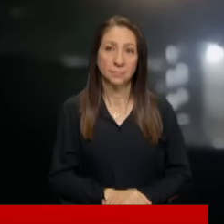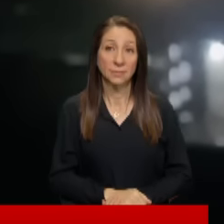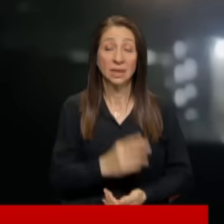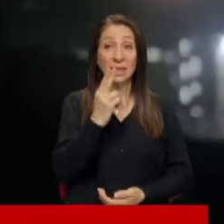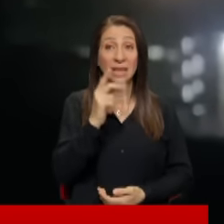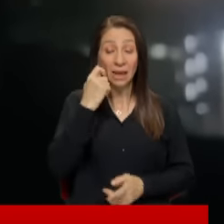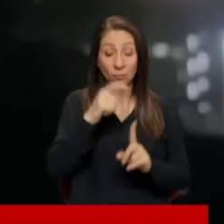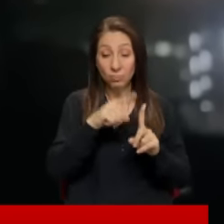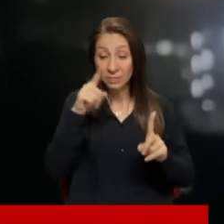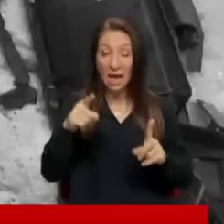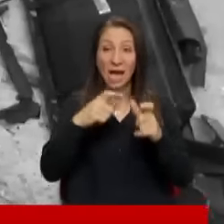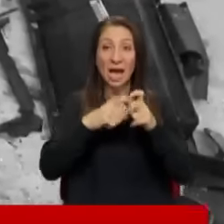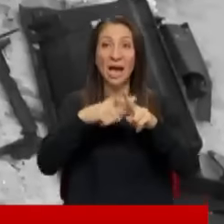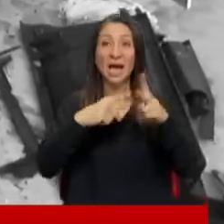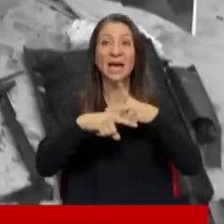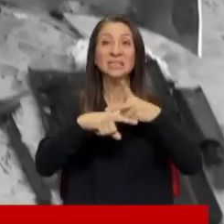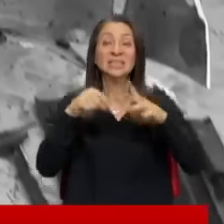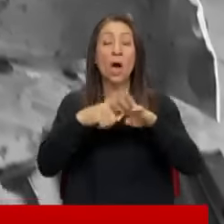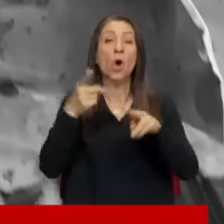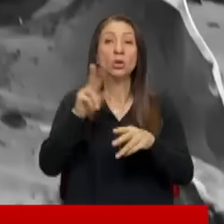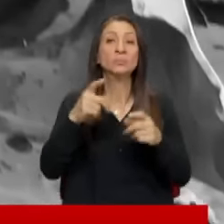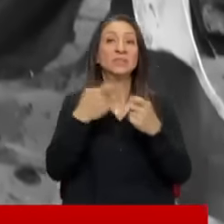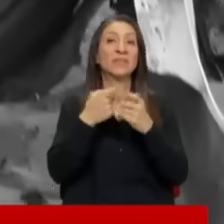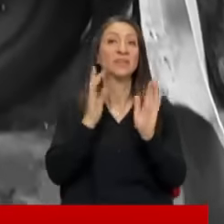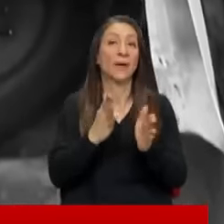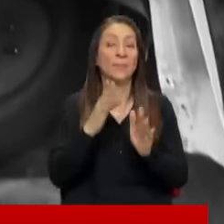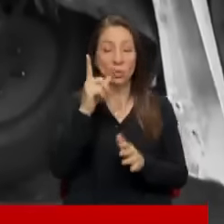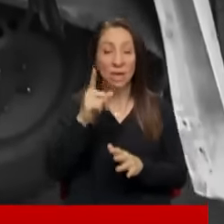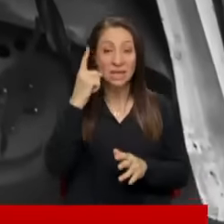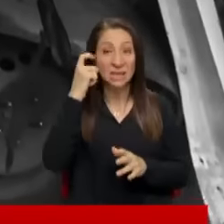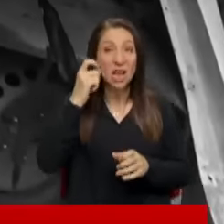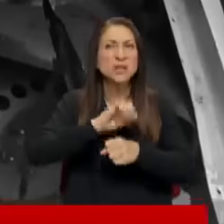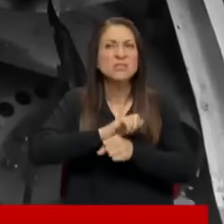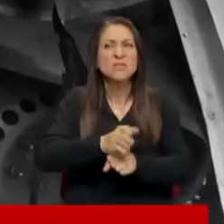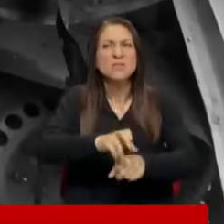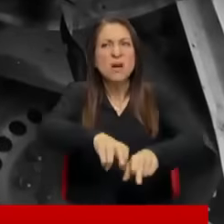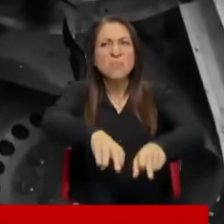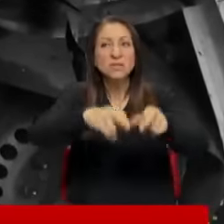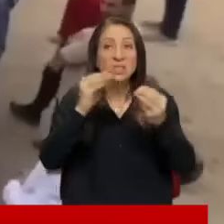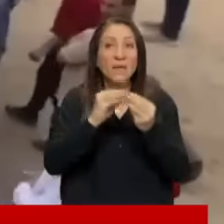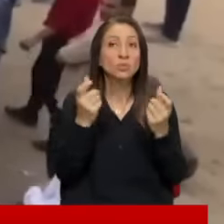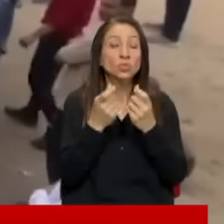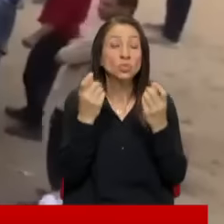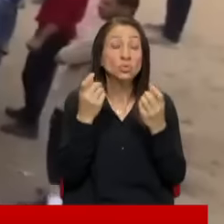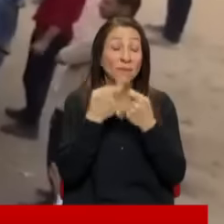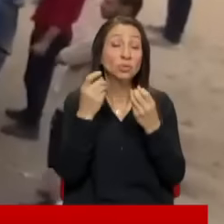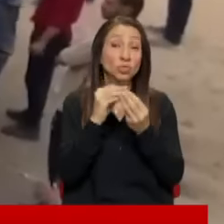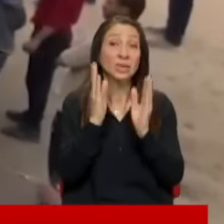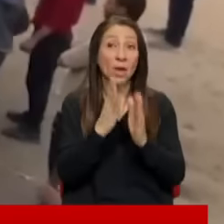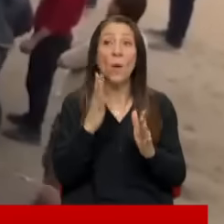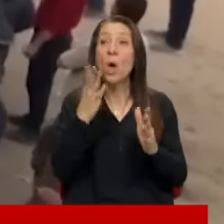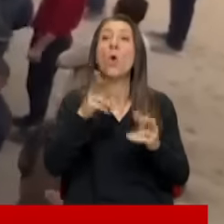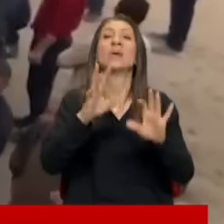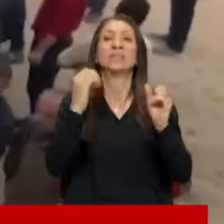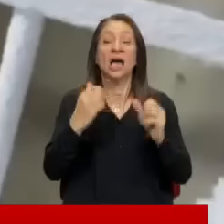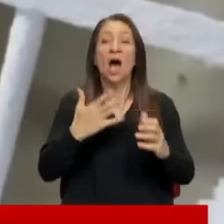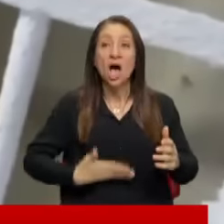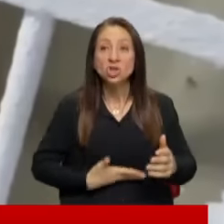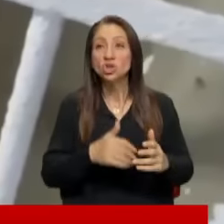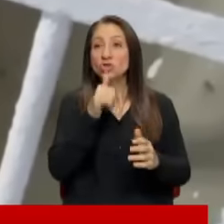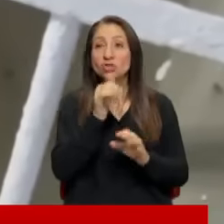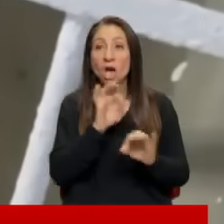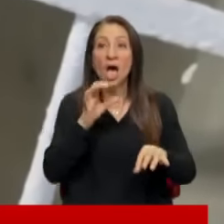7 Ekim'den bu yana Gazze'de ölümle savaş devam ediyor. İsrail'in katliamları, savaş suçları sürerken hayatta kalanlar açlıkla,